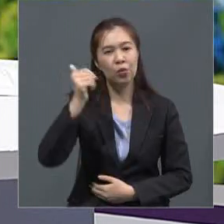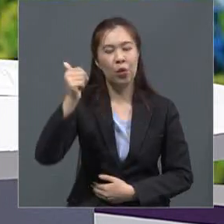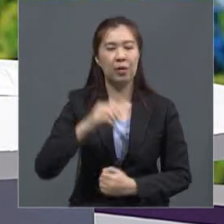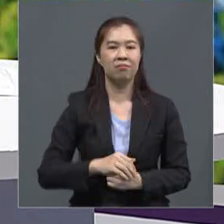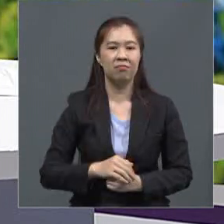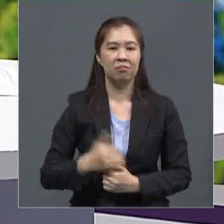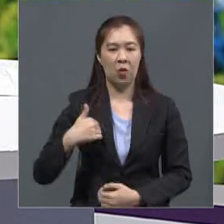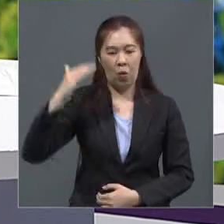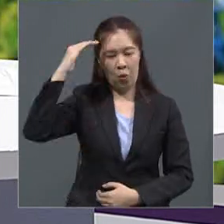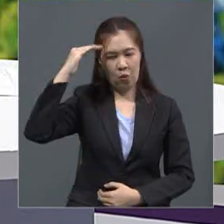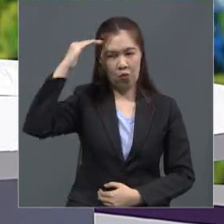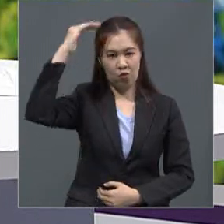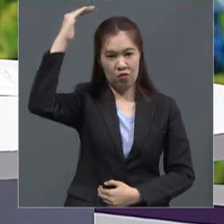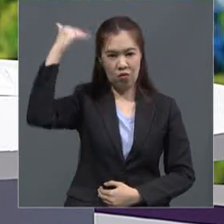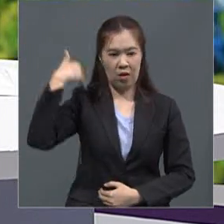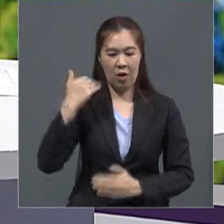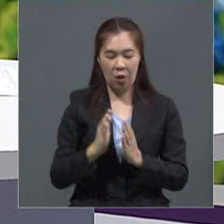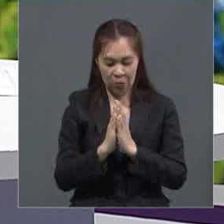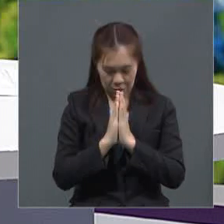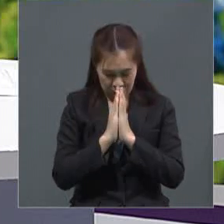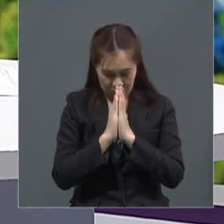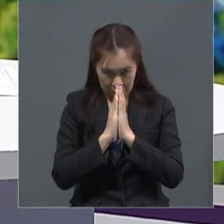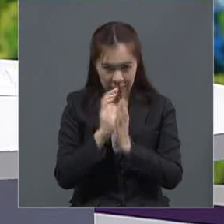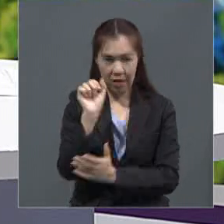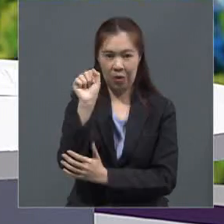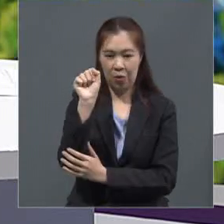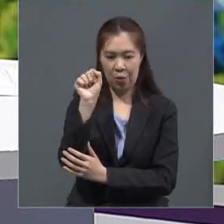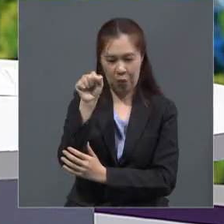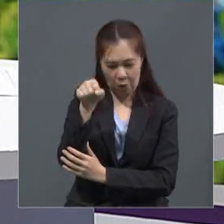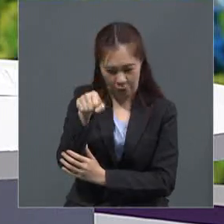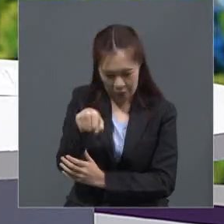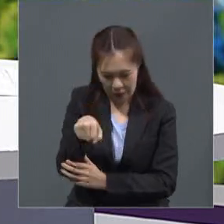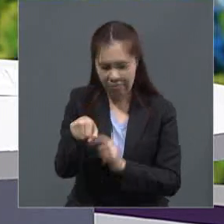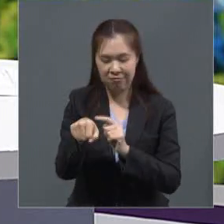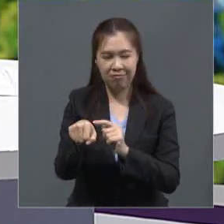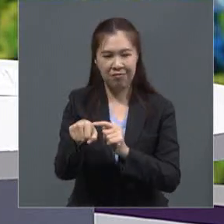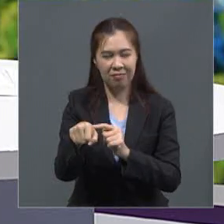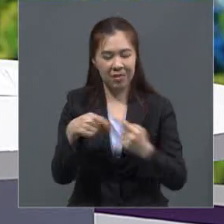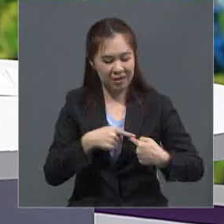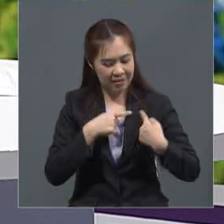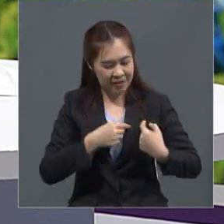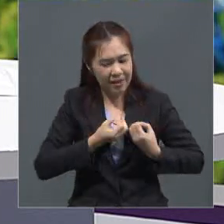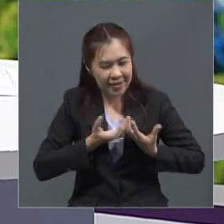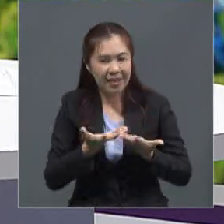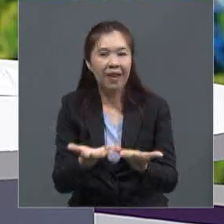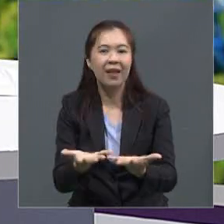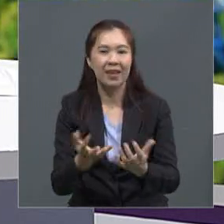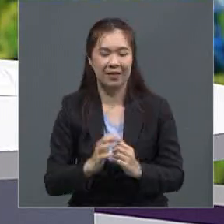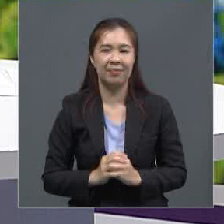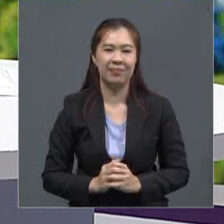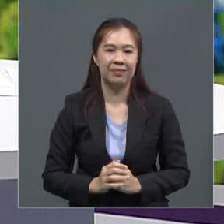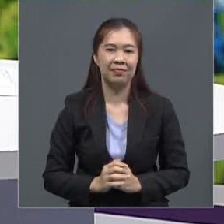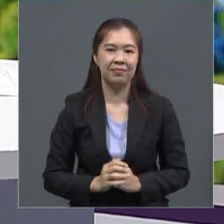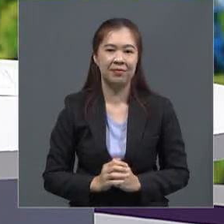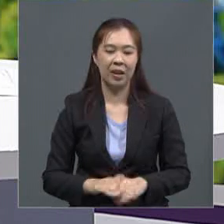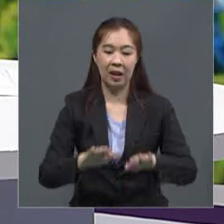ใหญ่นะแต่เวลาท่านไหว้เนี่ยเวลาก้มลงมาเนี่ยมือคือมันแสดงออกถึงความจริงใจนั่นเองนะใช่คือหลายคนเนี่ยจะ